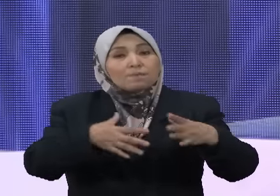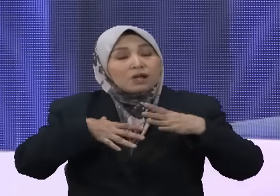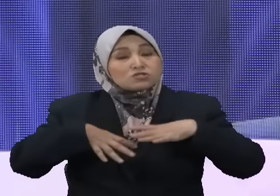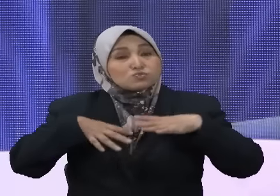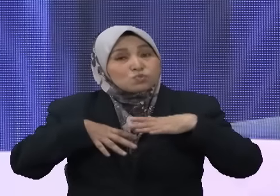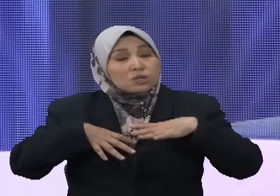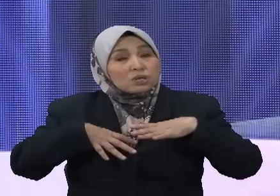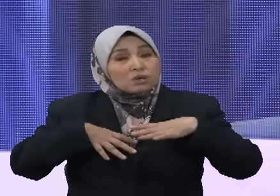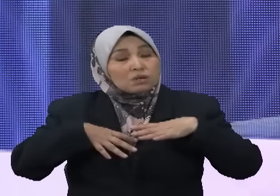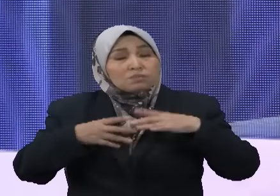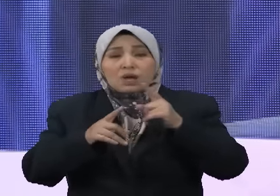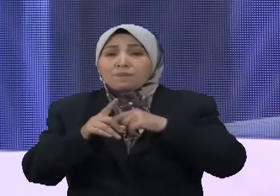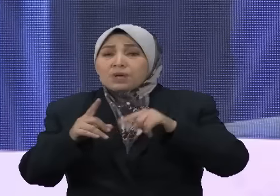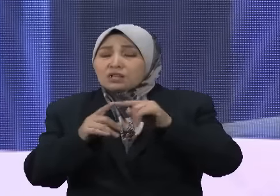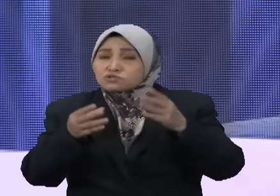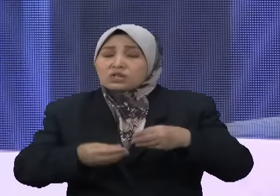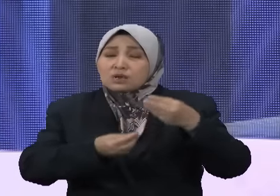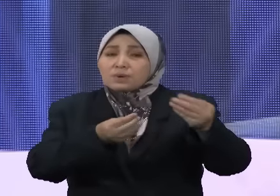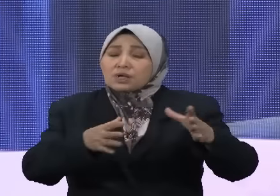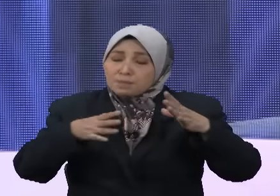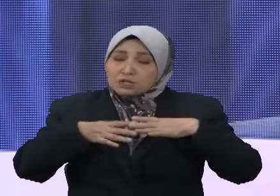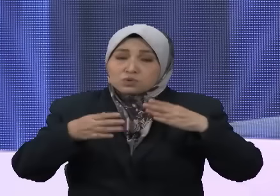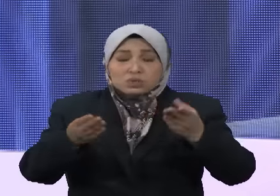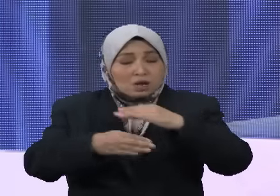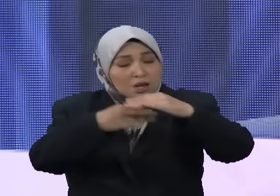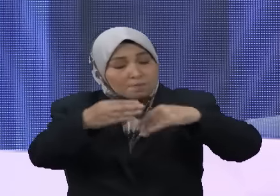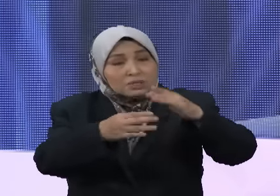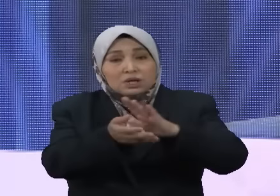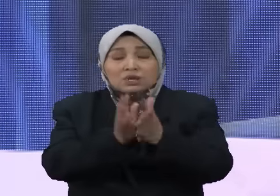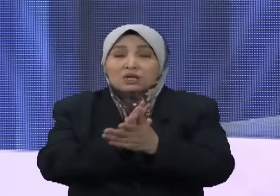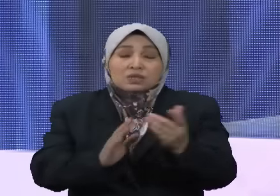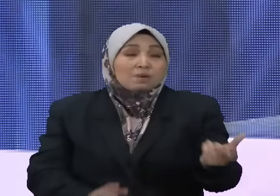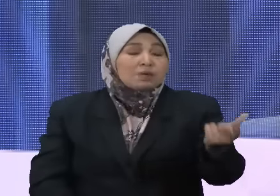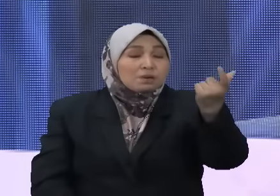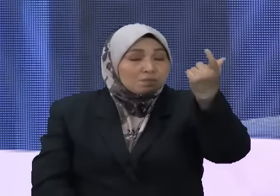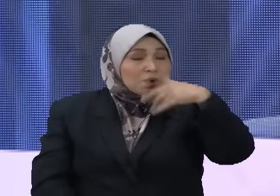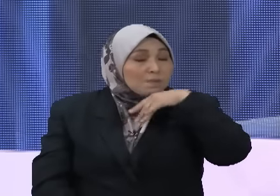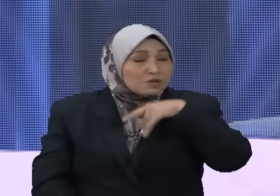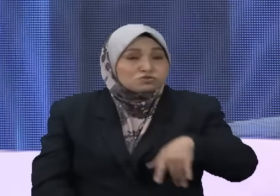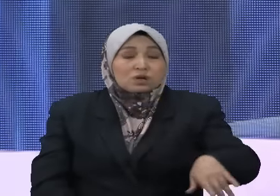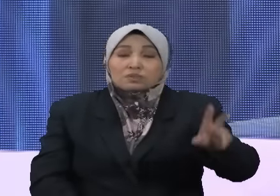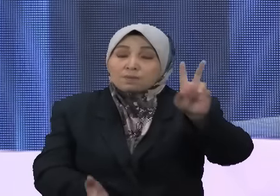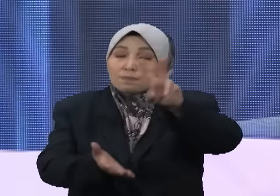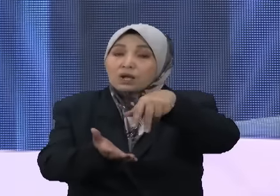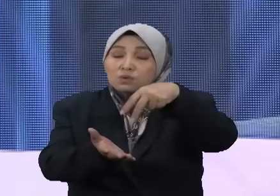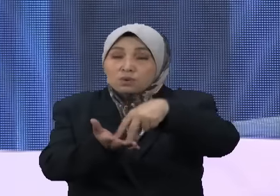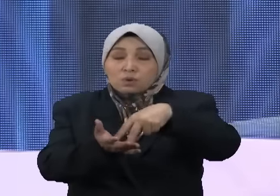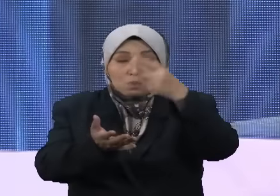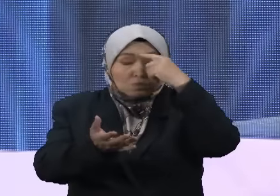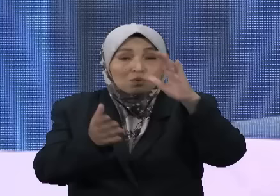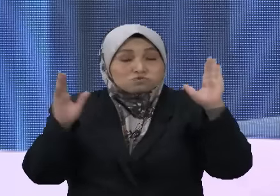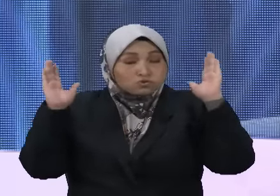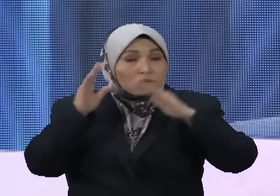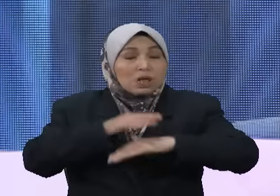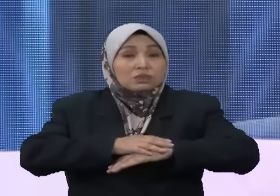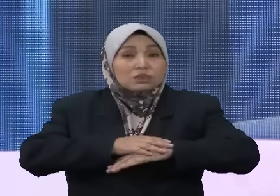okey jadi bila mana telah diberikan baju dikafankan apa semua maka nabi sallallahualaihiwasallam pun bangkit untuk solat